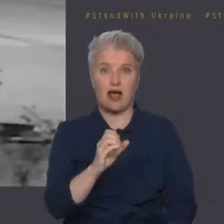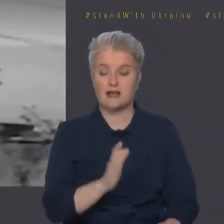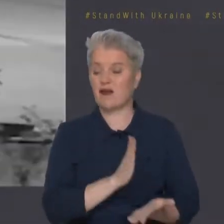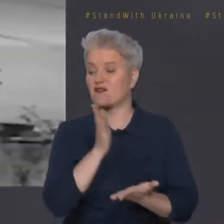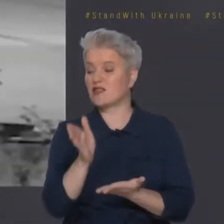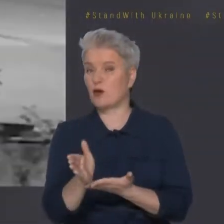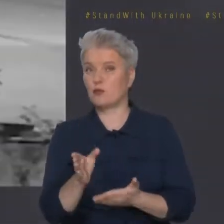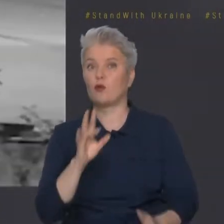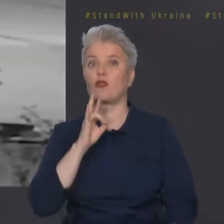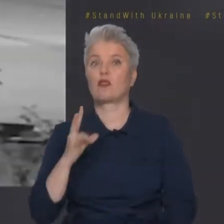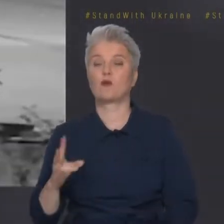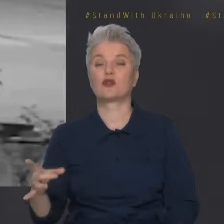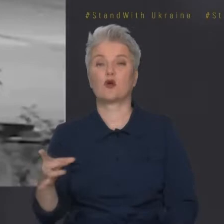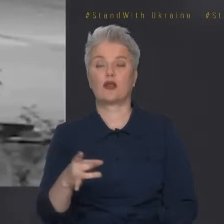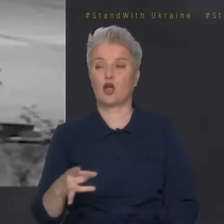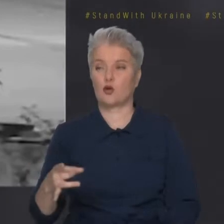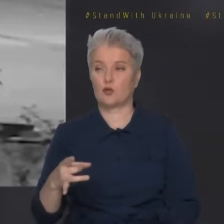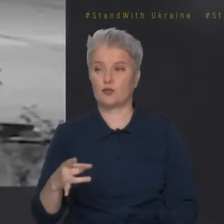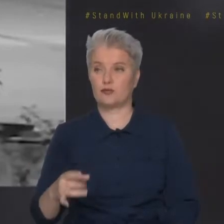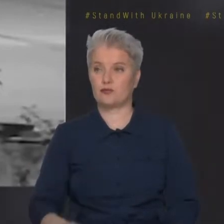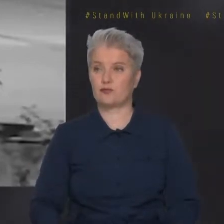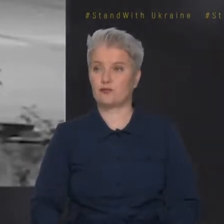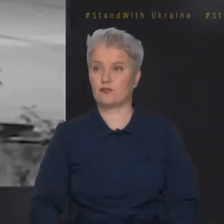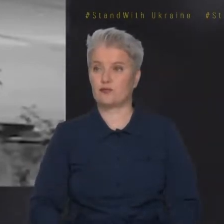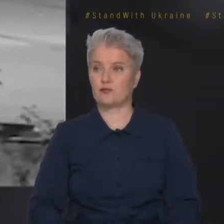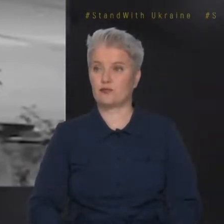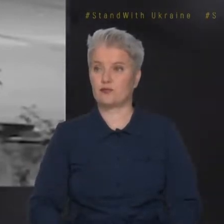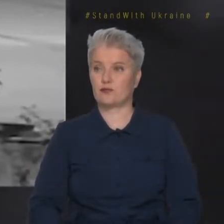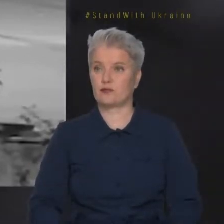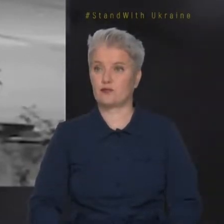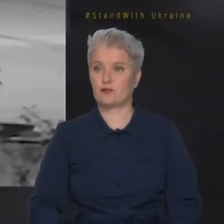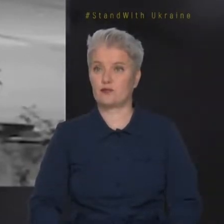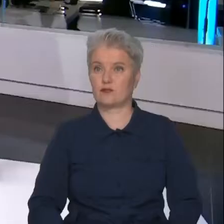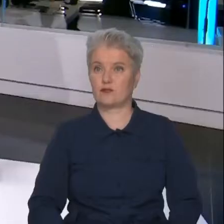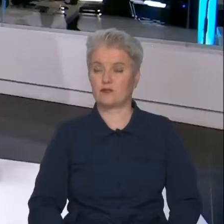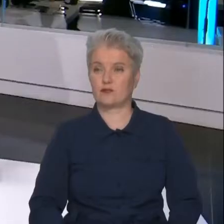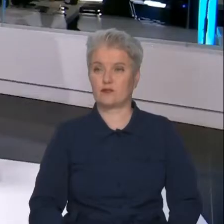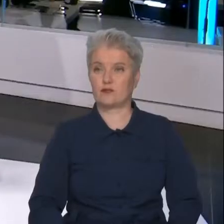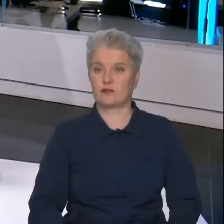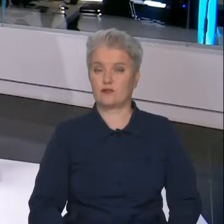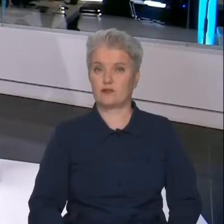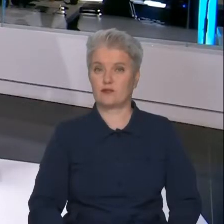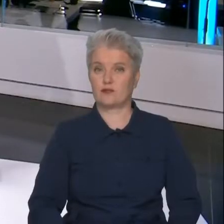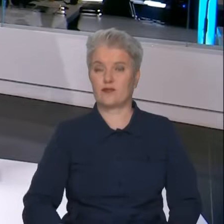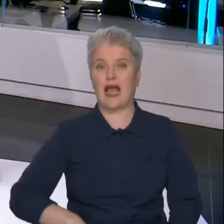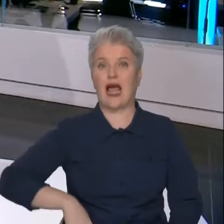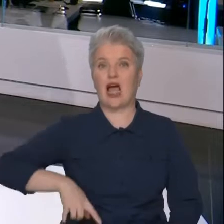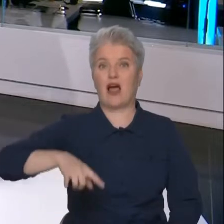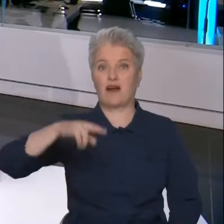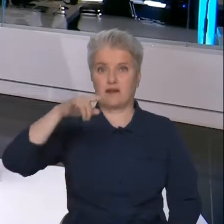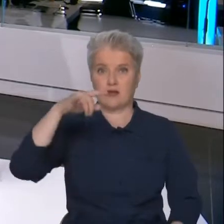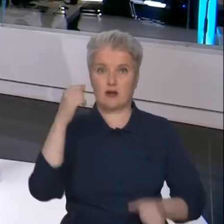напрямку Нікопольського району. Олена Близнякова, єдині новини на Суспільному. З авіації ворог вдарив